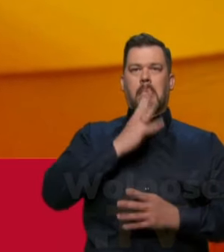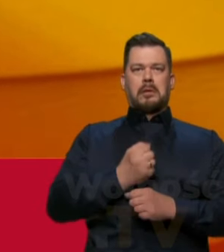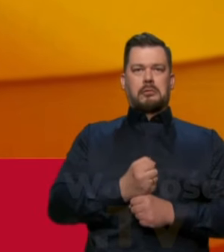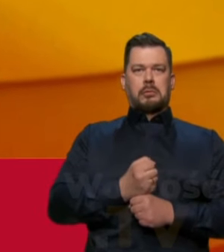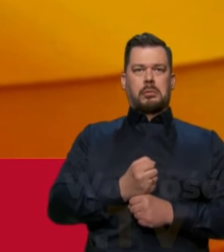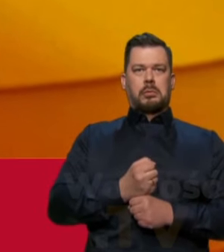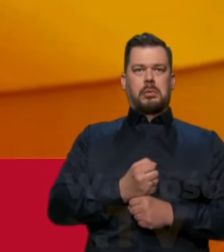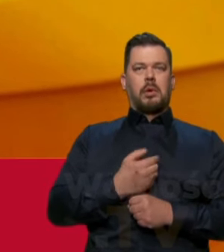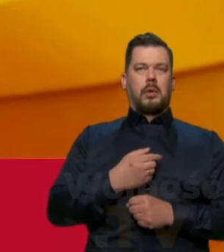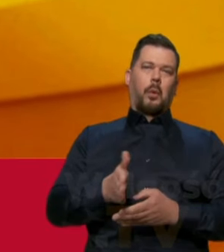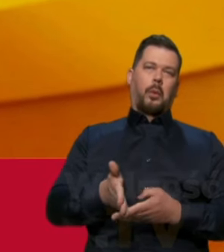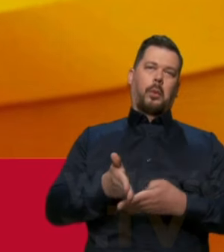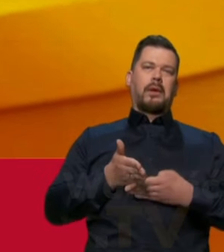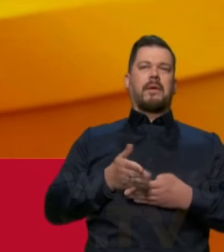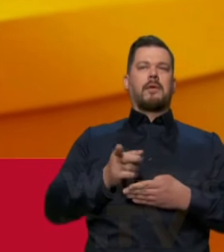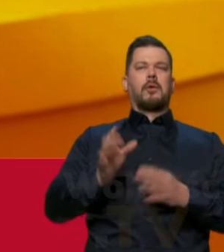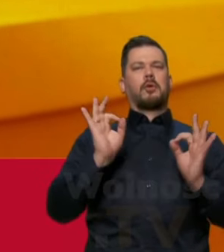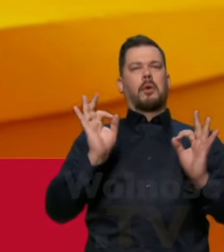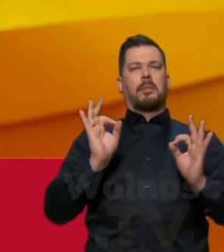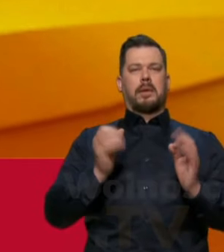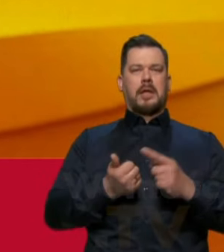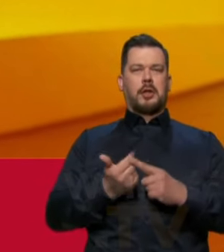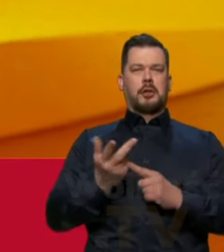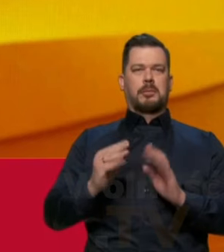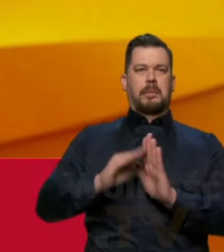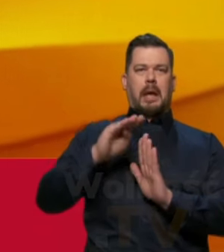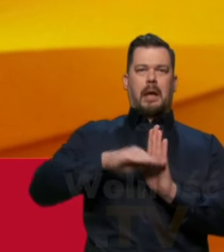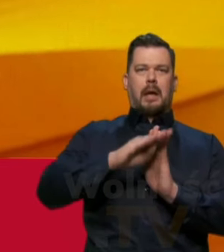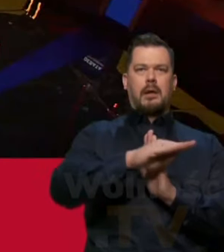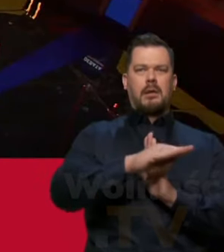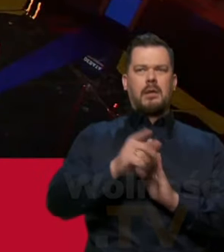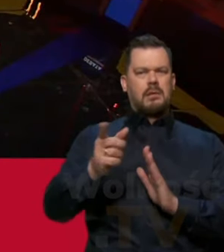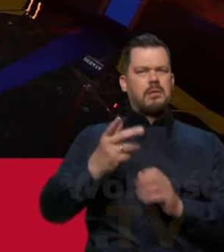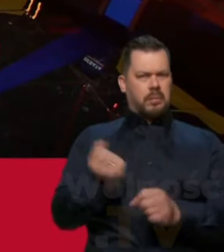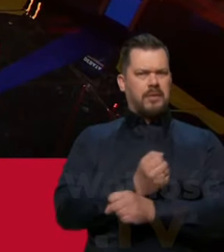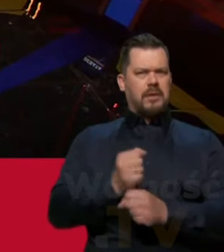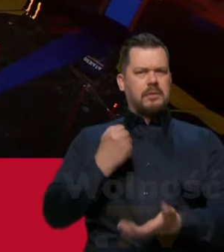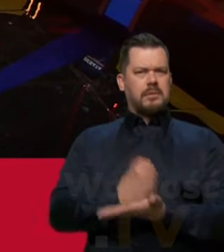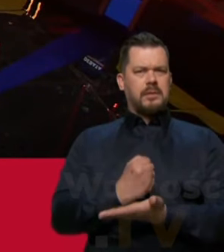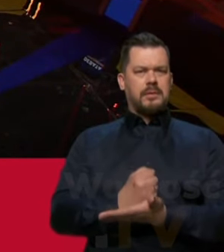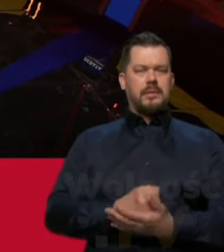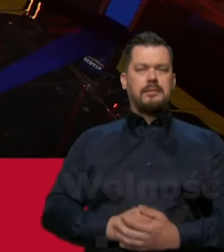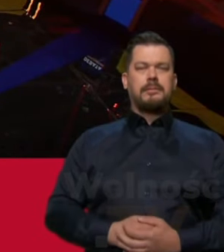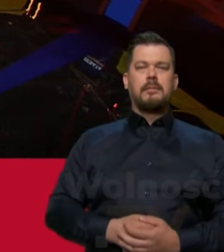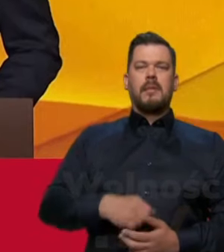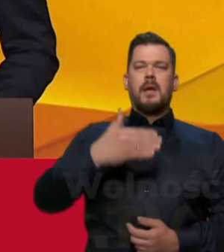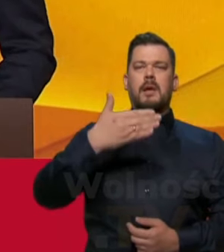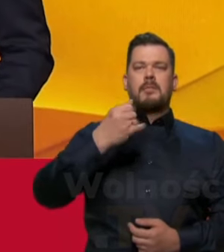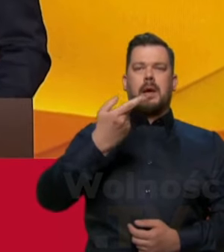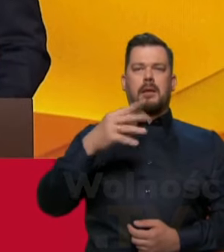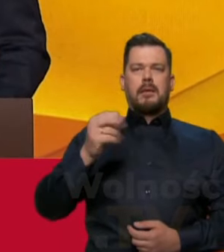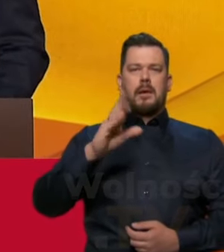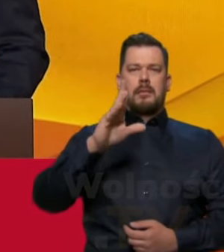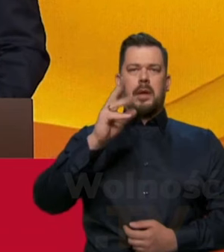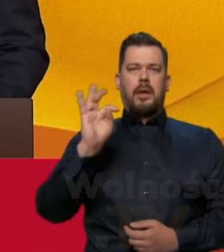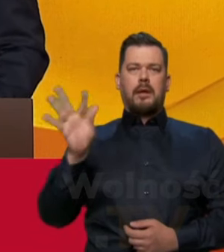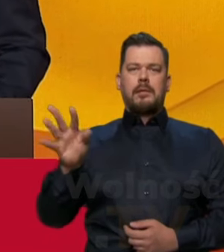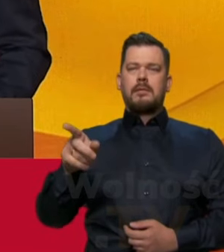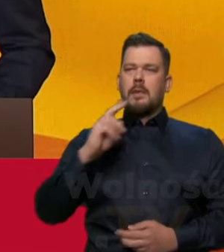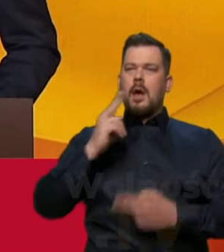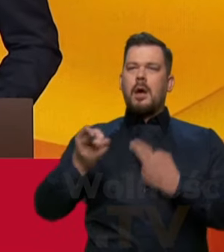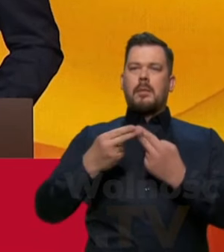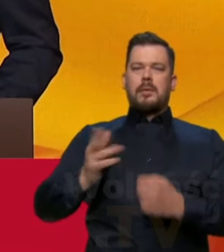i zasłanianie się dobrymi statystykami. Jeśli ktoś ginie w mieście, należy to traktować poważnie. Pani Magdalena Biejat i odpowiedź na pytanie w